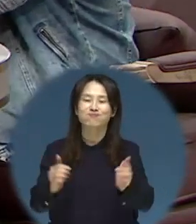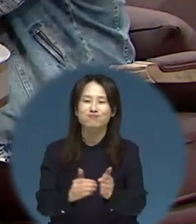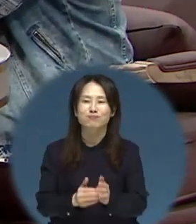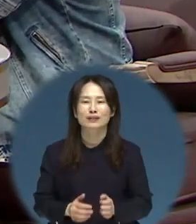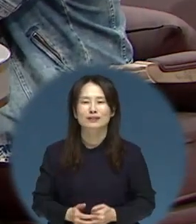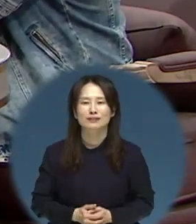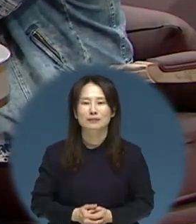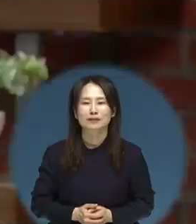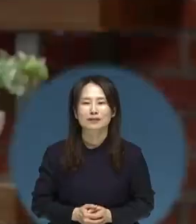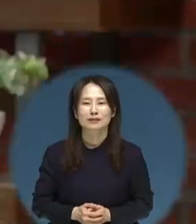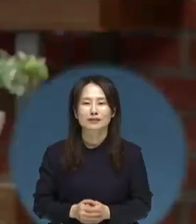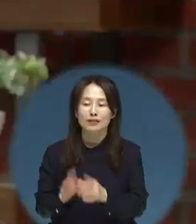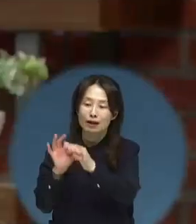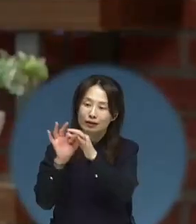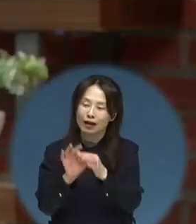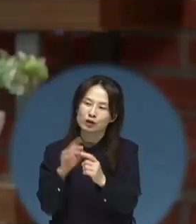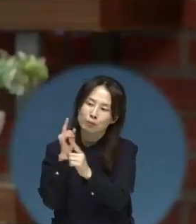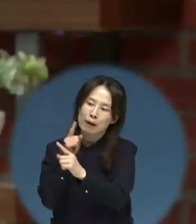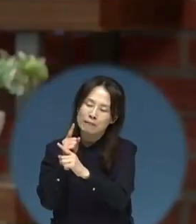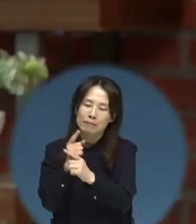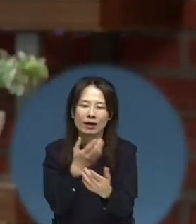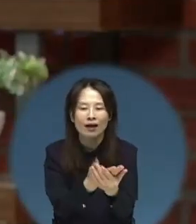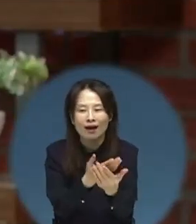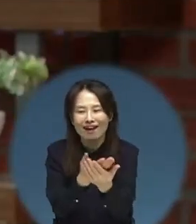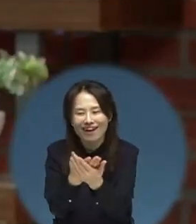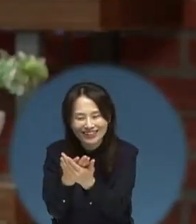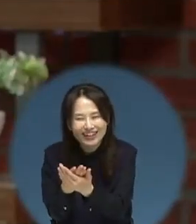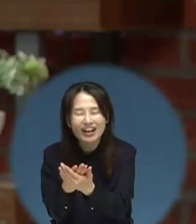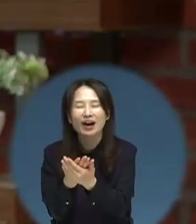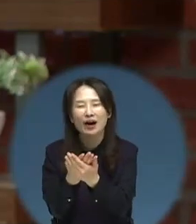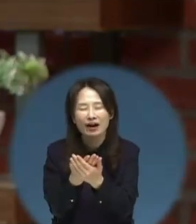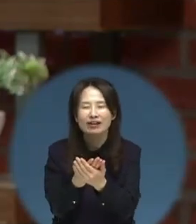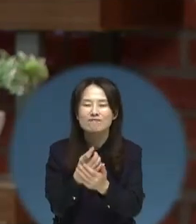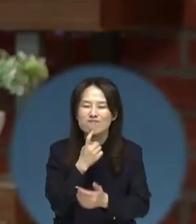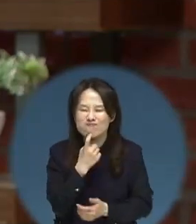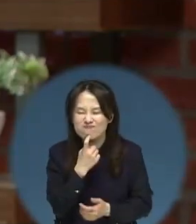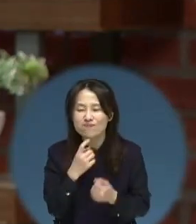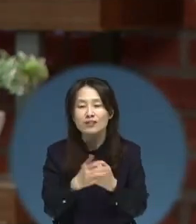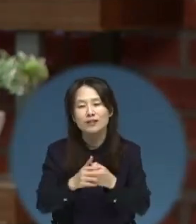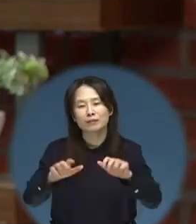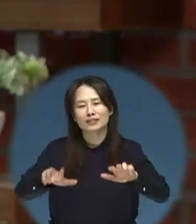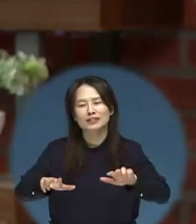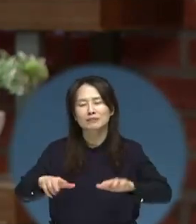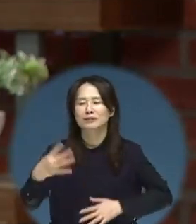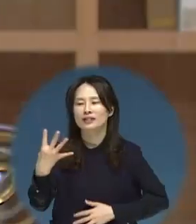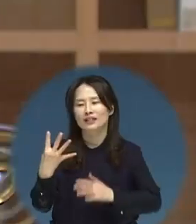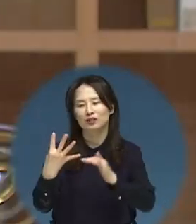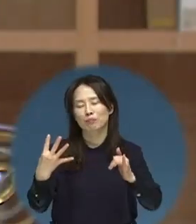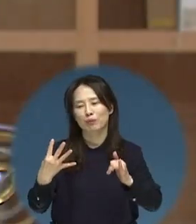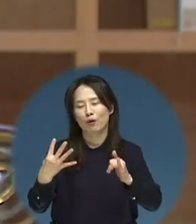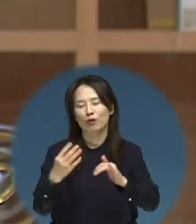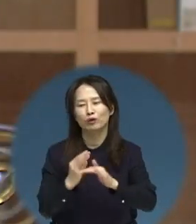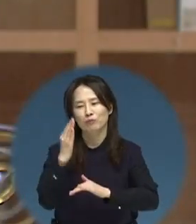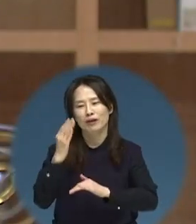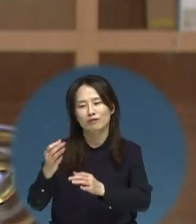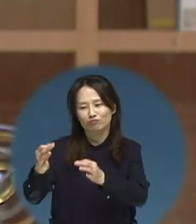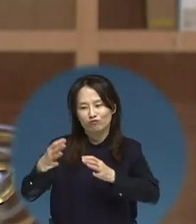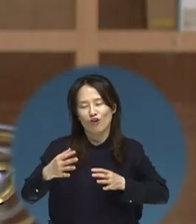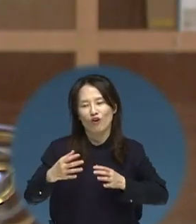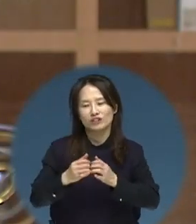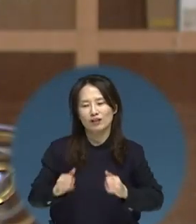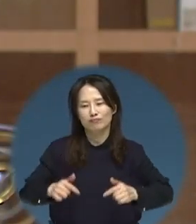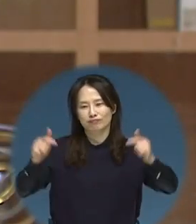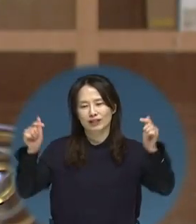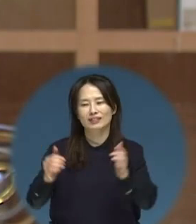보통은. 저는 계속 매일매일 구걸을 하니까. 이제 그렇게 돼서 지금은 이제 한 4,000명 넘게 후원해 주고.